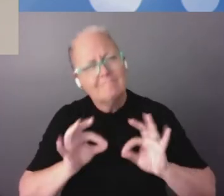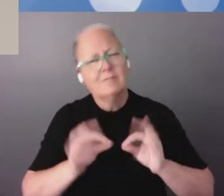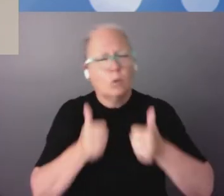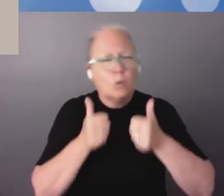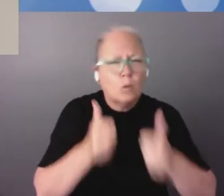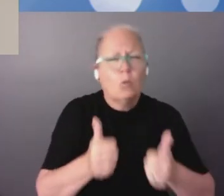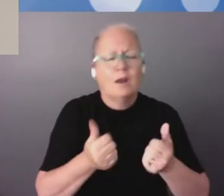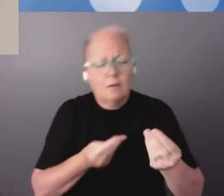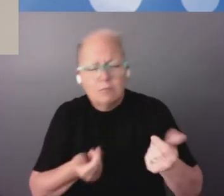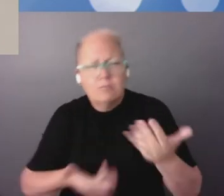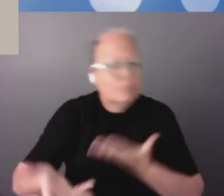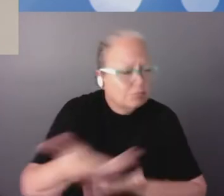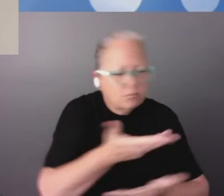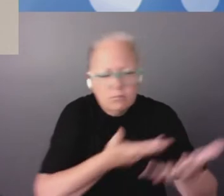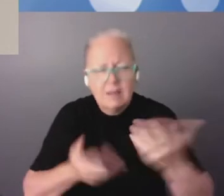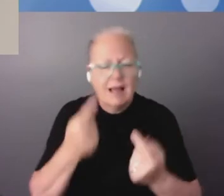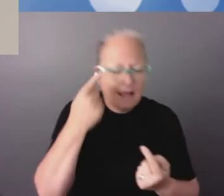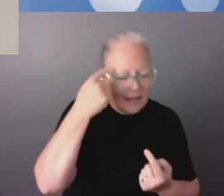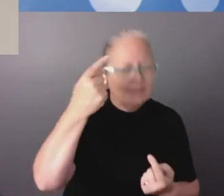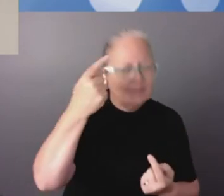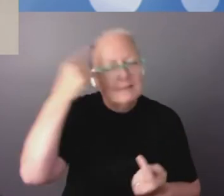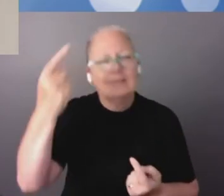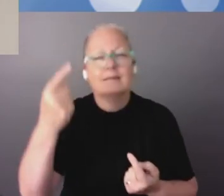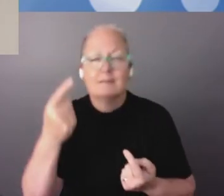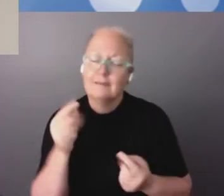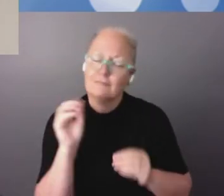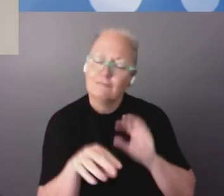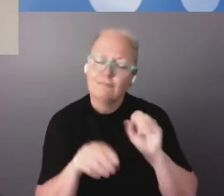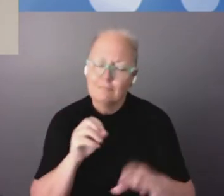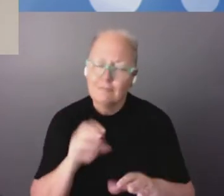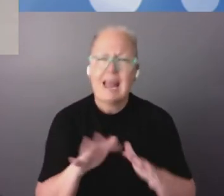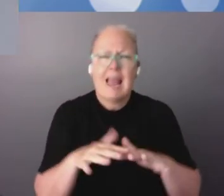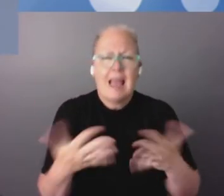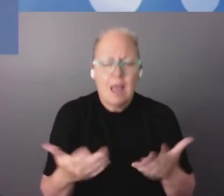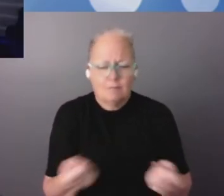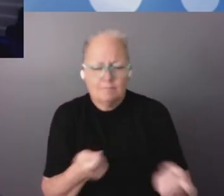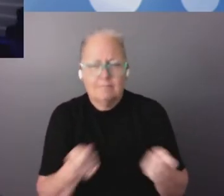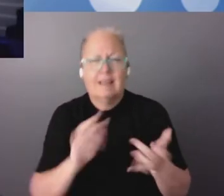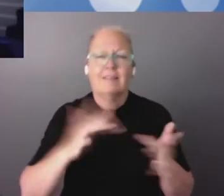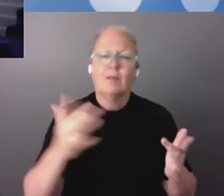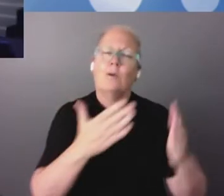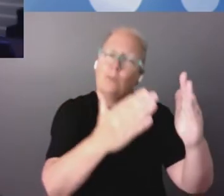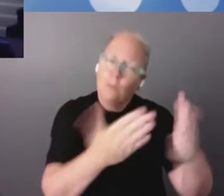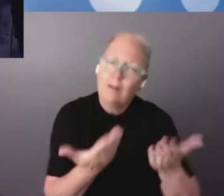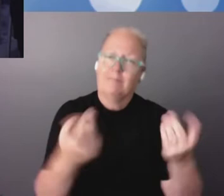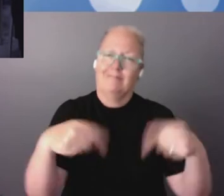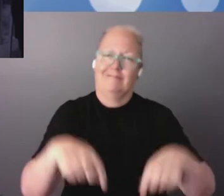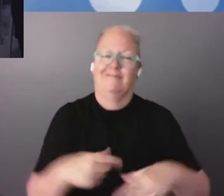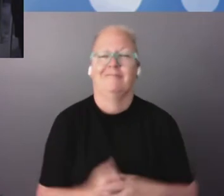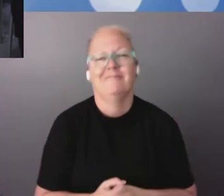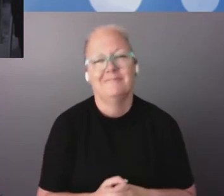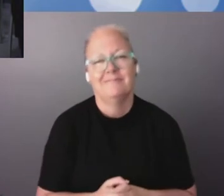être un endroit d'échange en matière de gestion d'Internet. Bienvenue à Katowice.